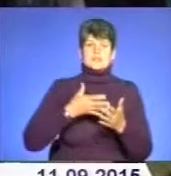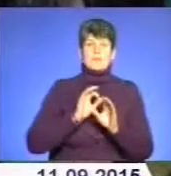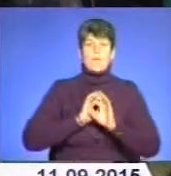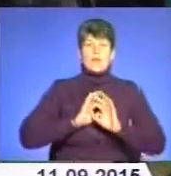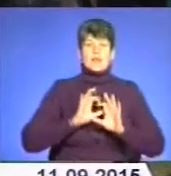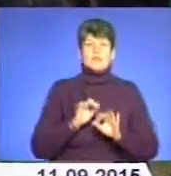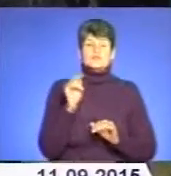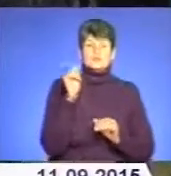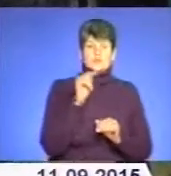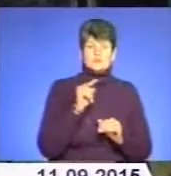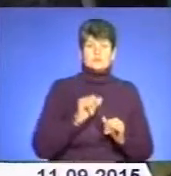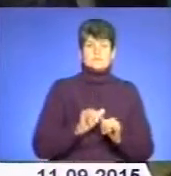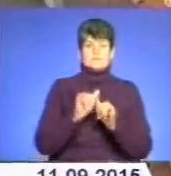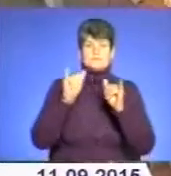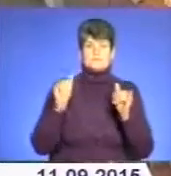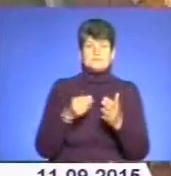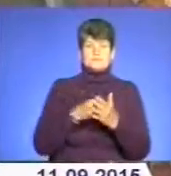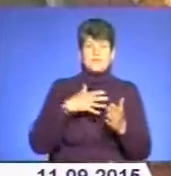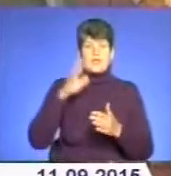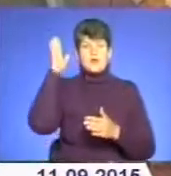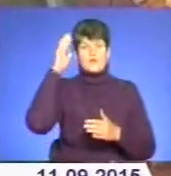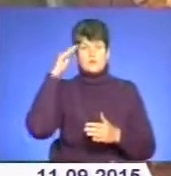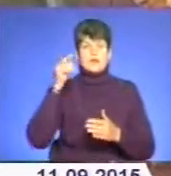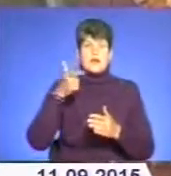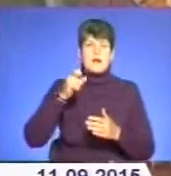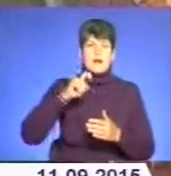пояснюють підвищенням тарифів на воду, світло і газ.